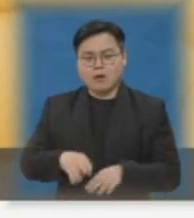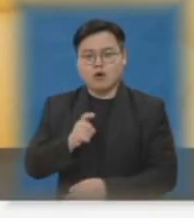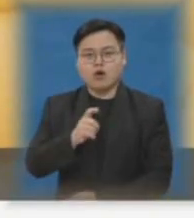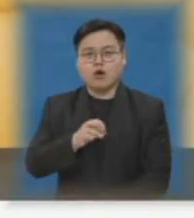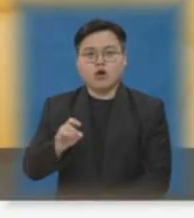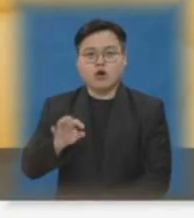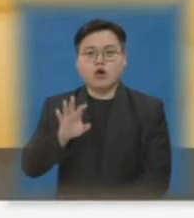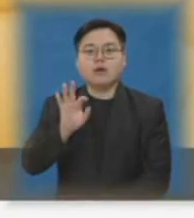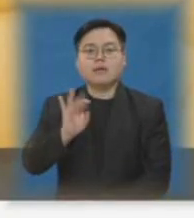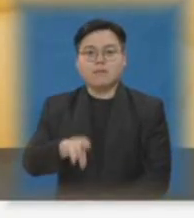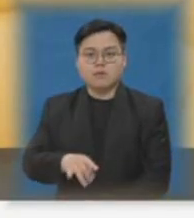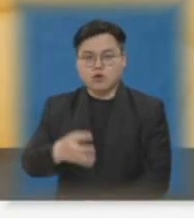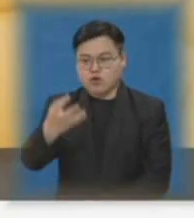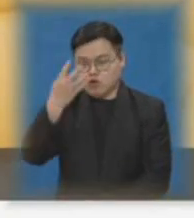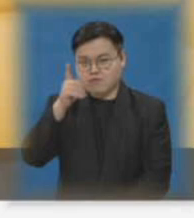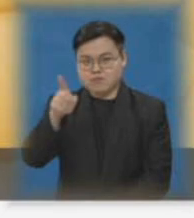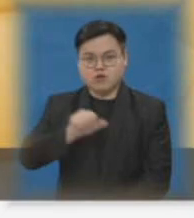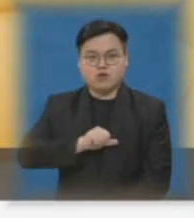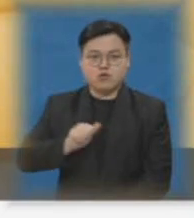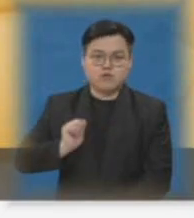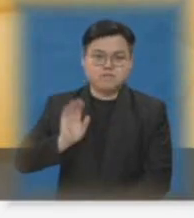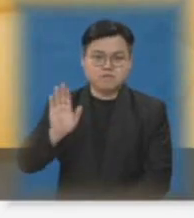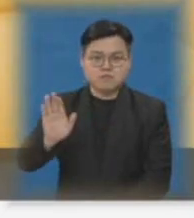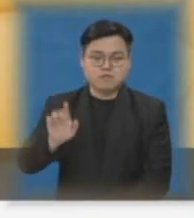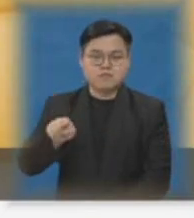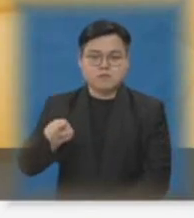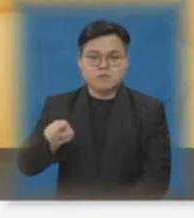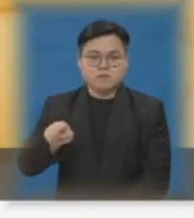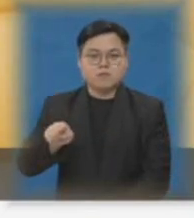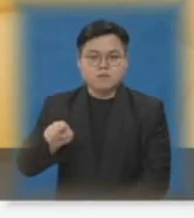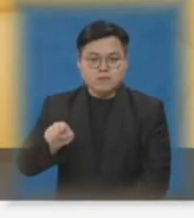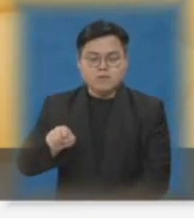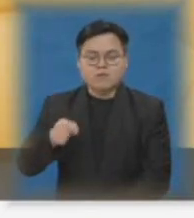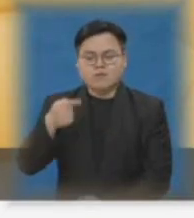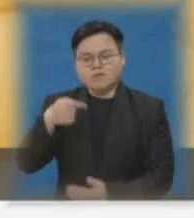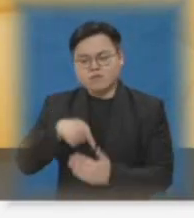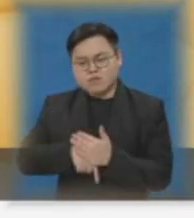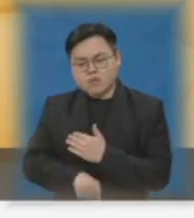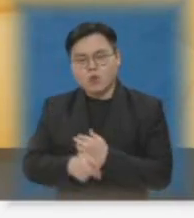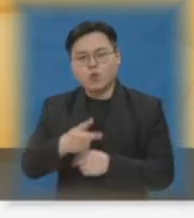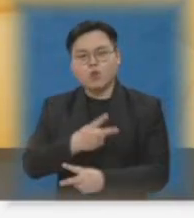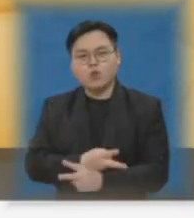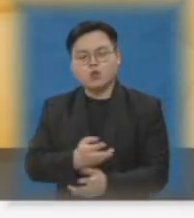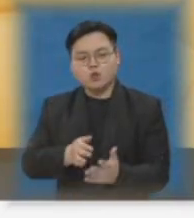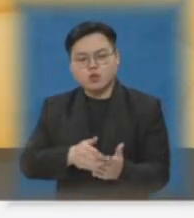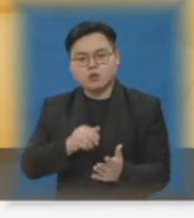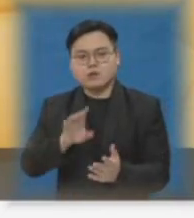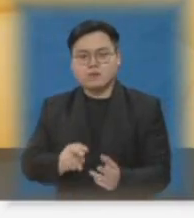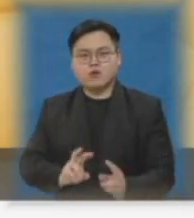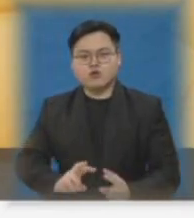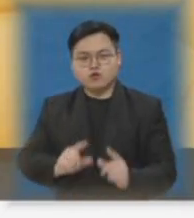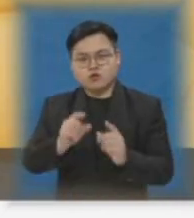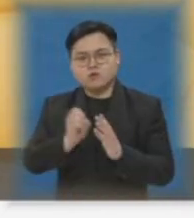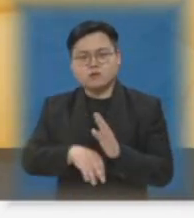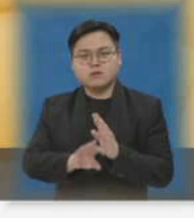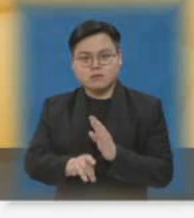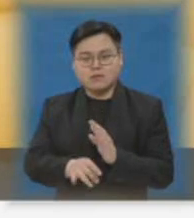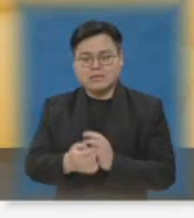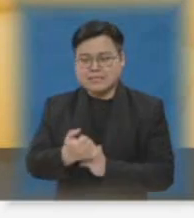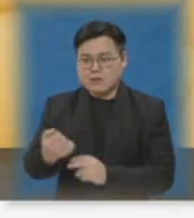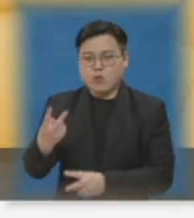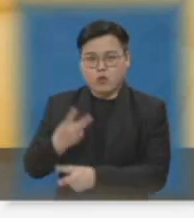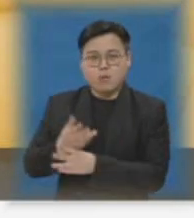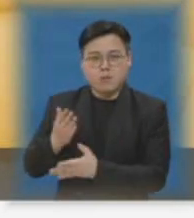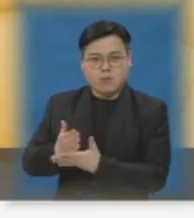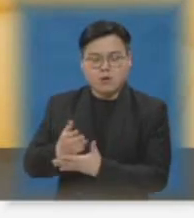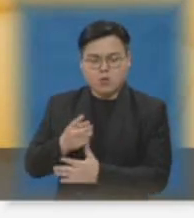үр. А энийгээрээ тэгээд ямар ямар хуулинд юу юу дутагдаад байгаа, юу юу өөрчлөх хэрэгтэй. Заримдаа хуулинд байгаа